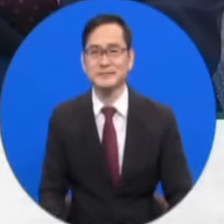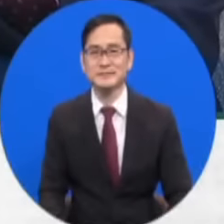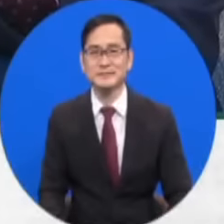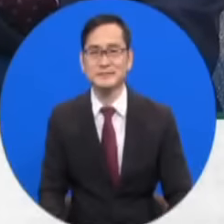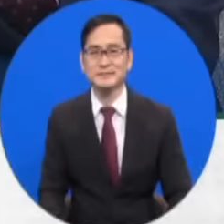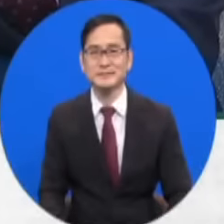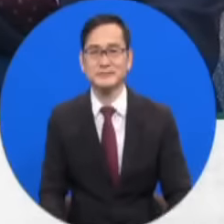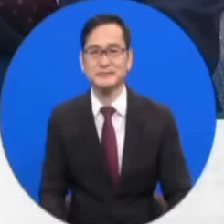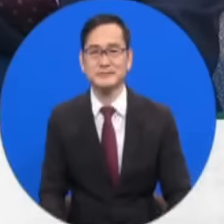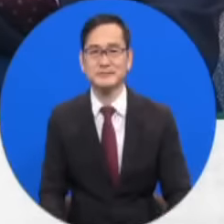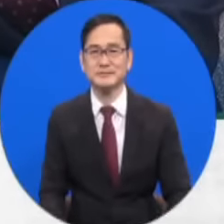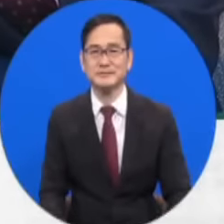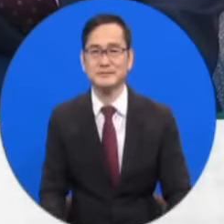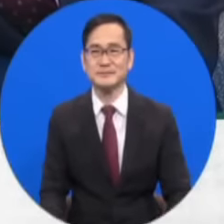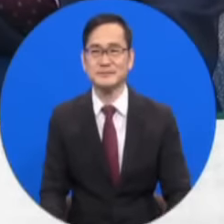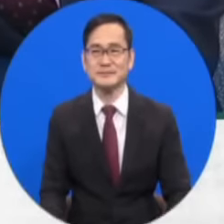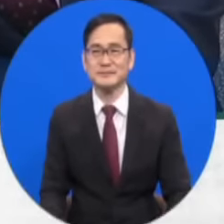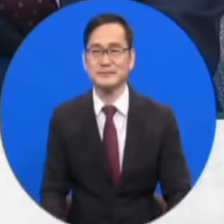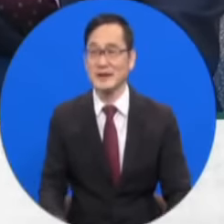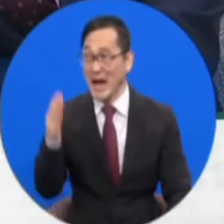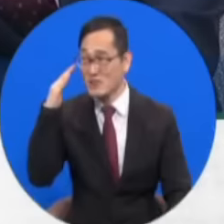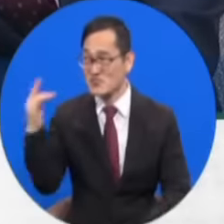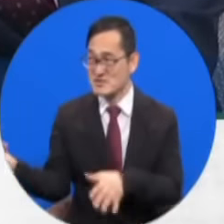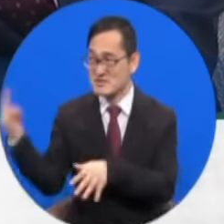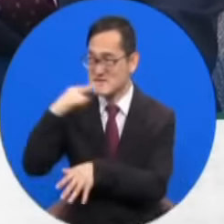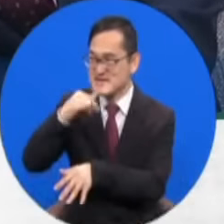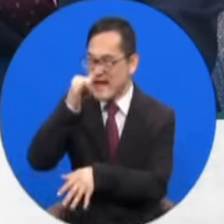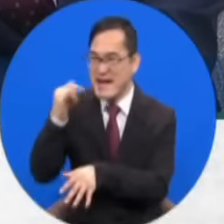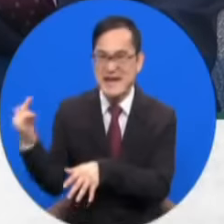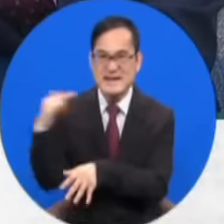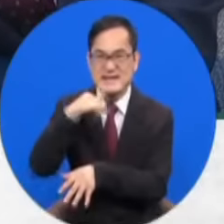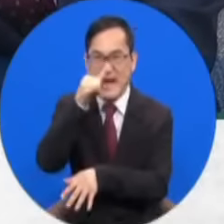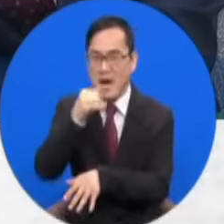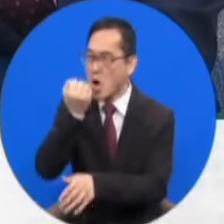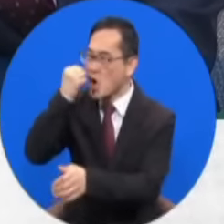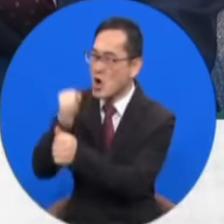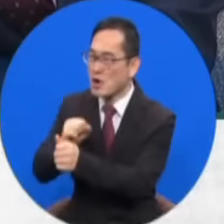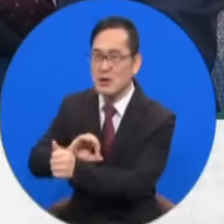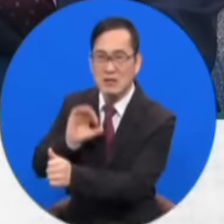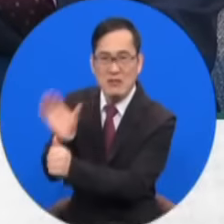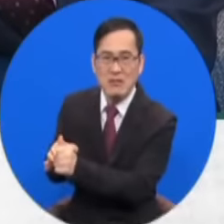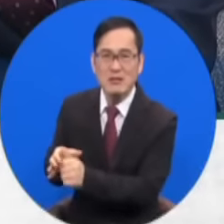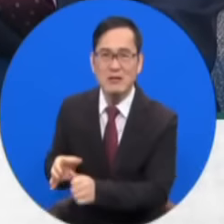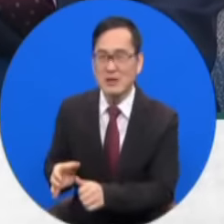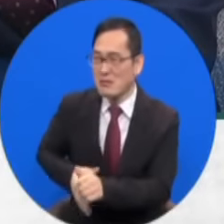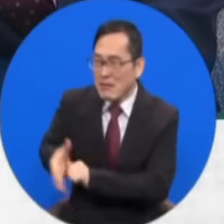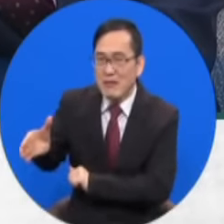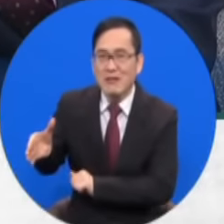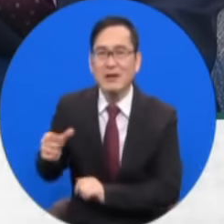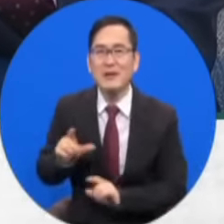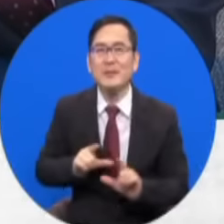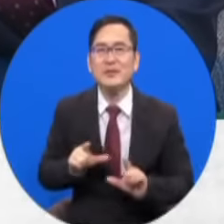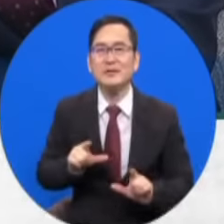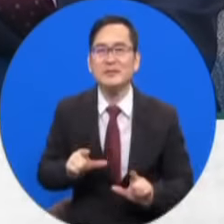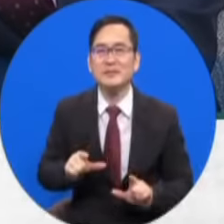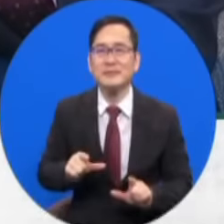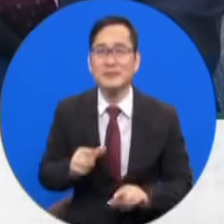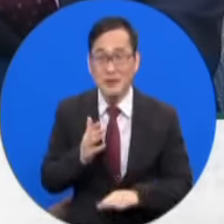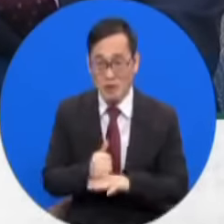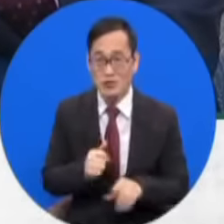여러 가지 이제 북한도 대남 그런 그 또 선 선동이라는 그런 걸 통해서 이제 불안감을 불시 시키려고